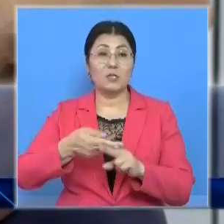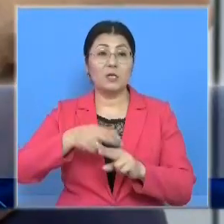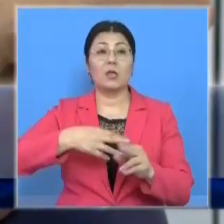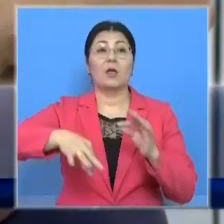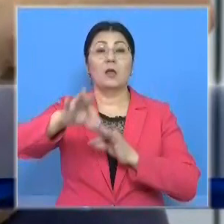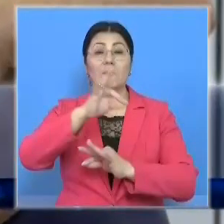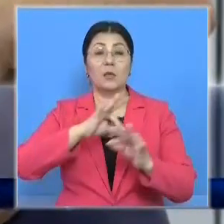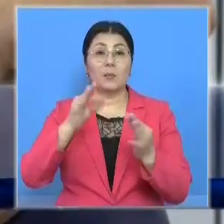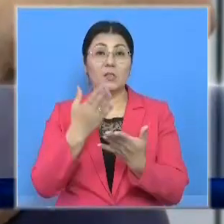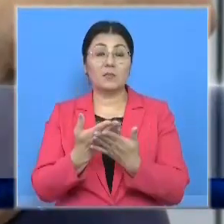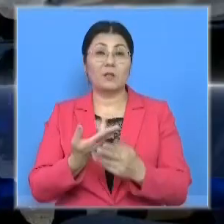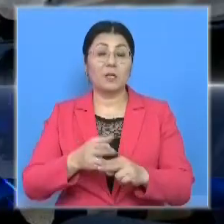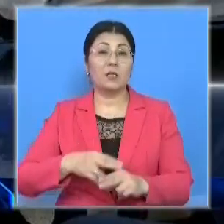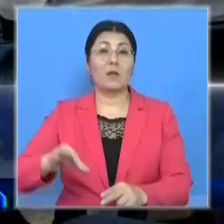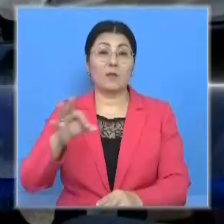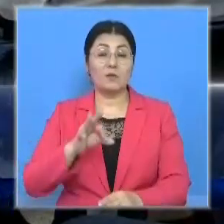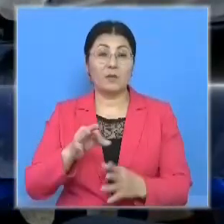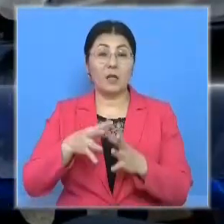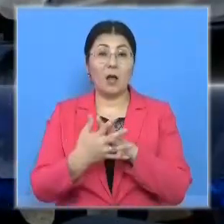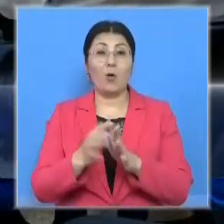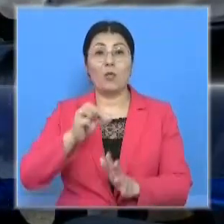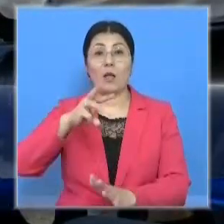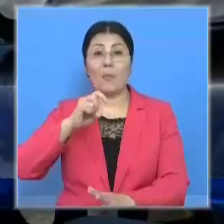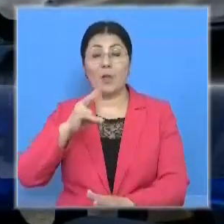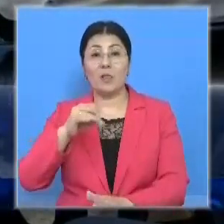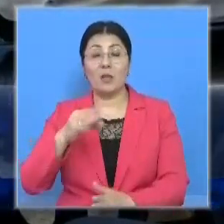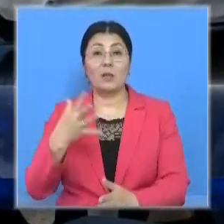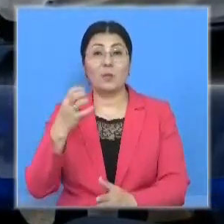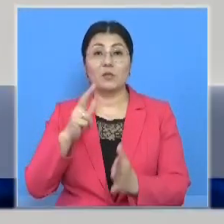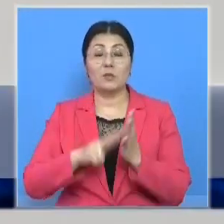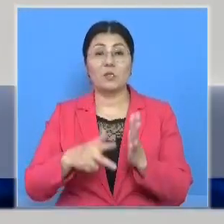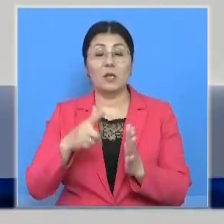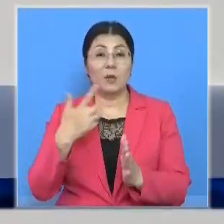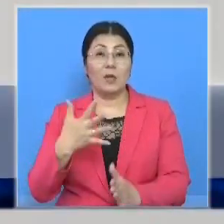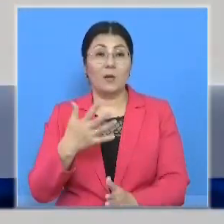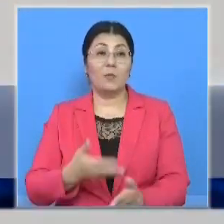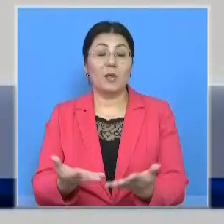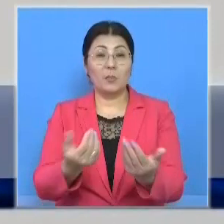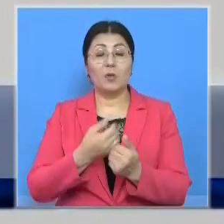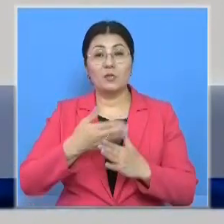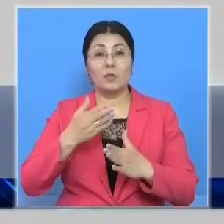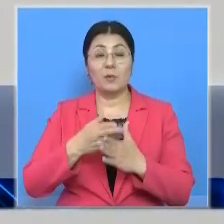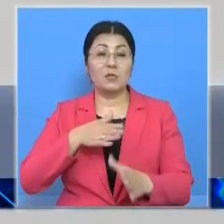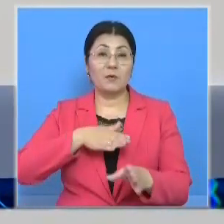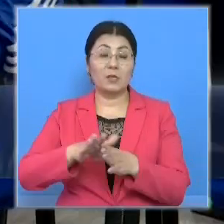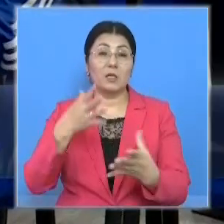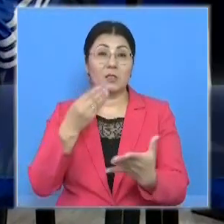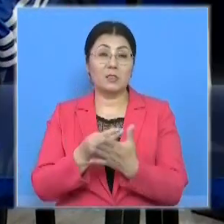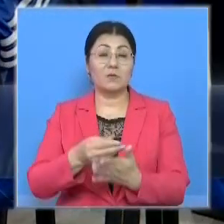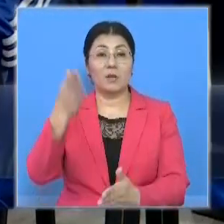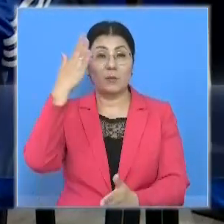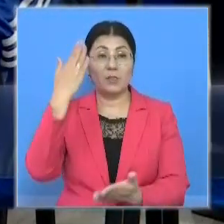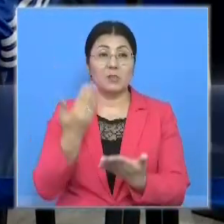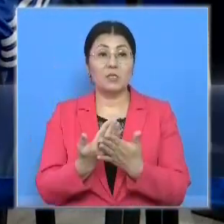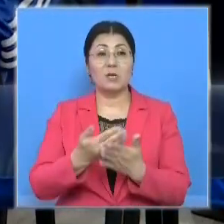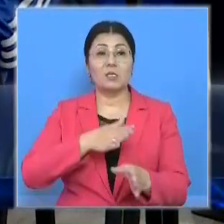шла о динамично реализуемом в регионе проекте Аул-Аманаты. Так, в области 575 предпринимателей получили кредиты на реализацию своих идей. К настоящему